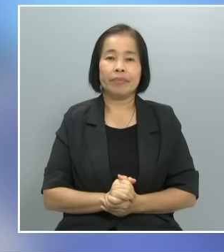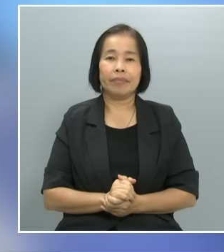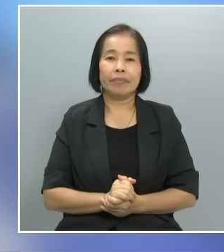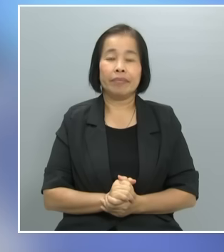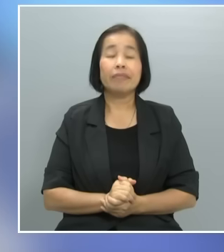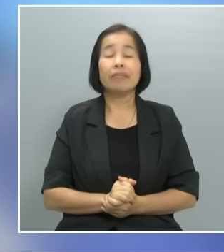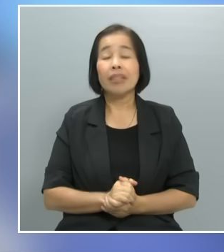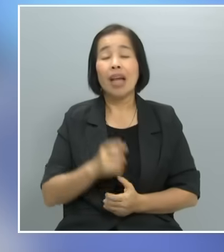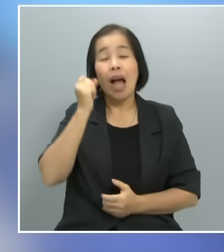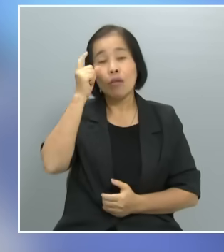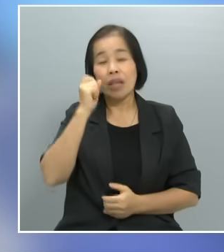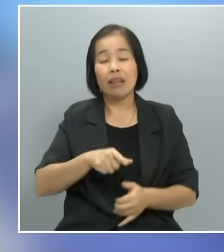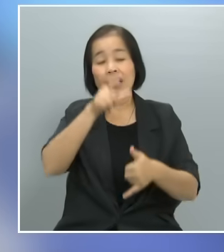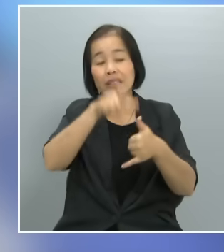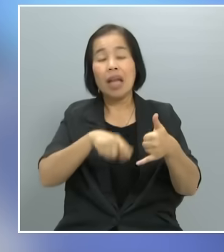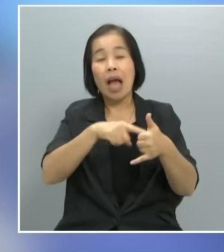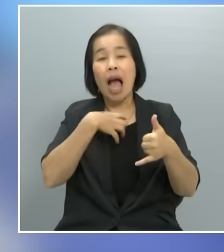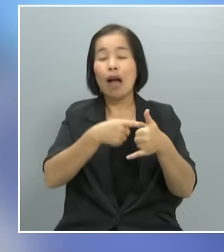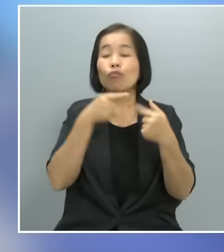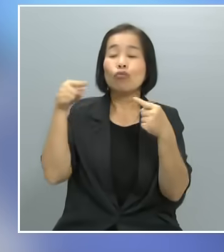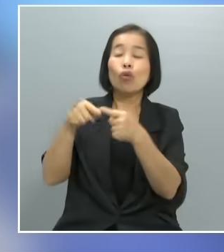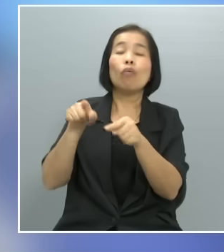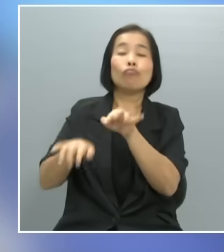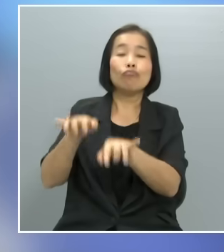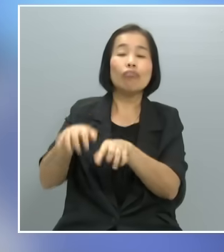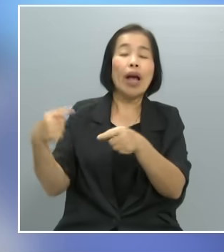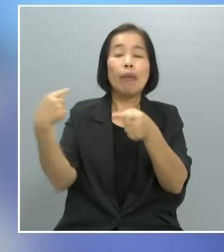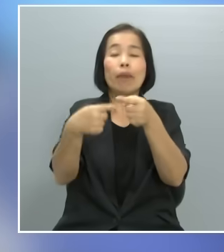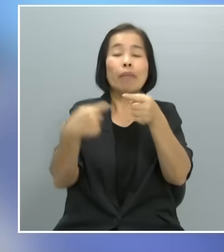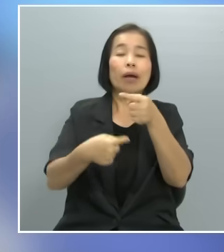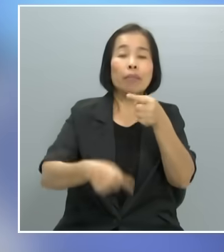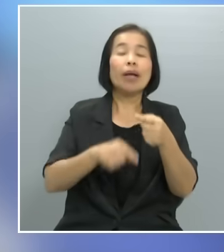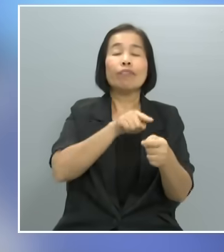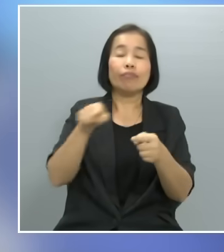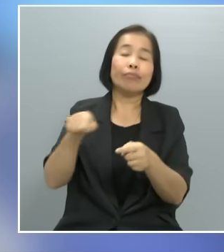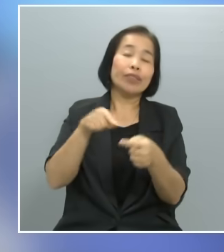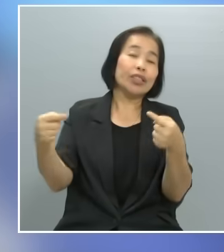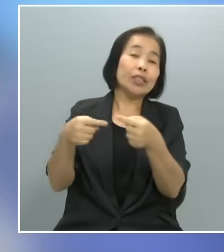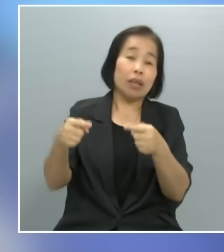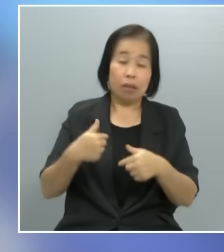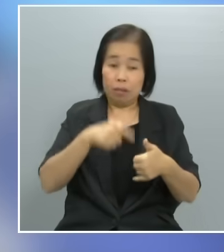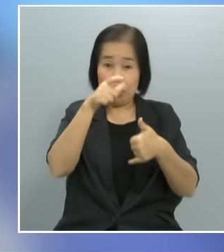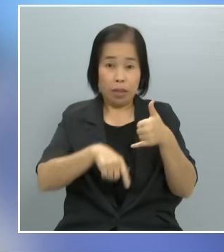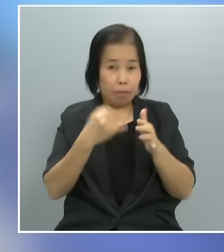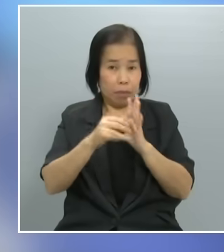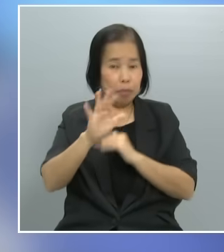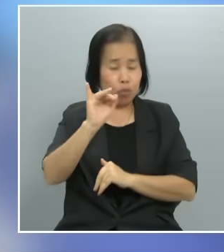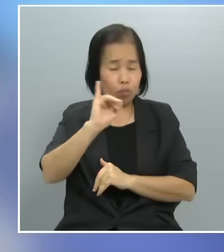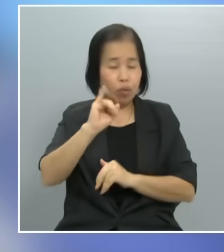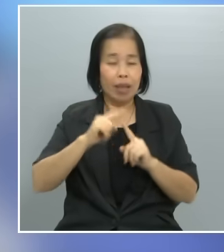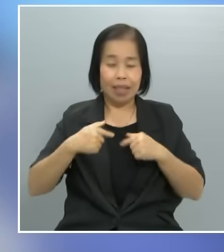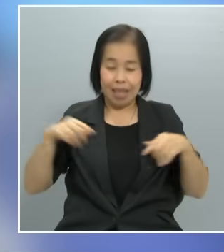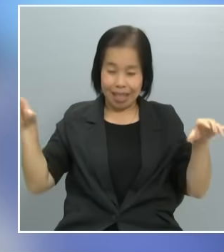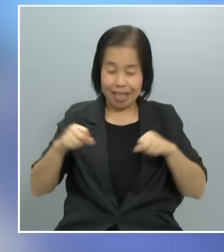จได้ว่าพี่เล็กเนี่ยพยายามตอบโต้นักเลงคีย์บอร์ดนะที่อาจจะเข้าไปว่าเขาเพราะทุกวันนี้พี่เล็กก็ยังถือเป็นผู้บริสุทธิ์นะ ใช่ค่ะ ถูกไหมฮะแต่พี่เล็กจะตอบโ